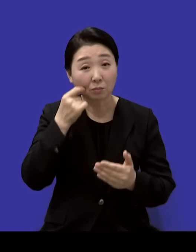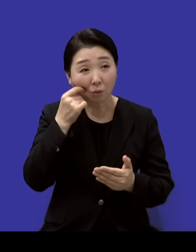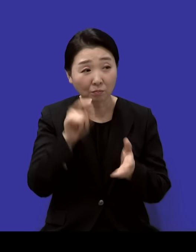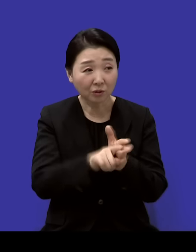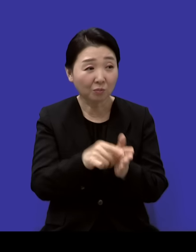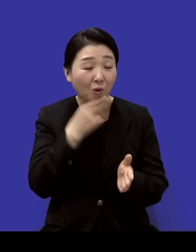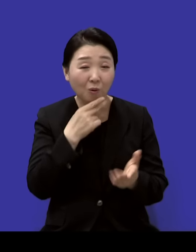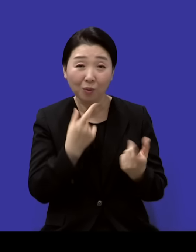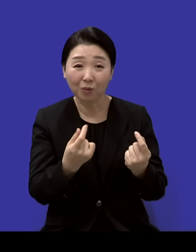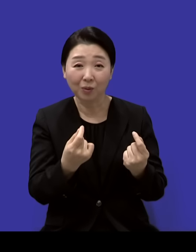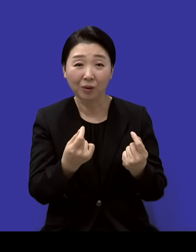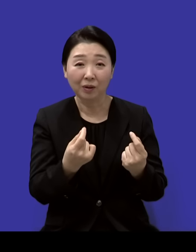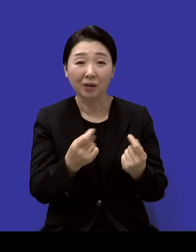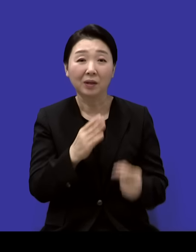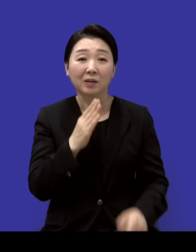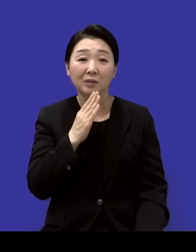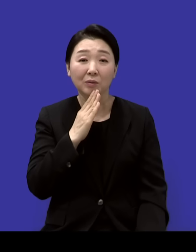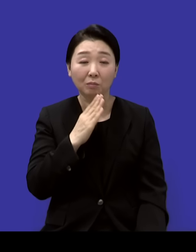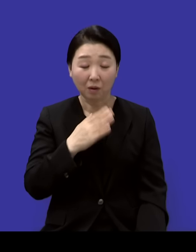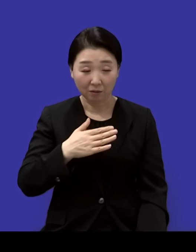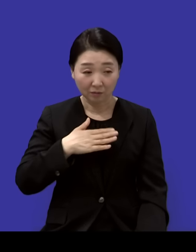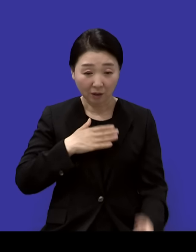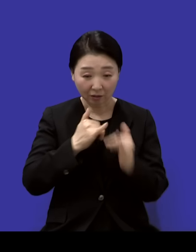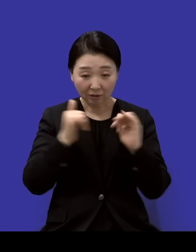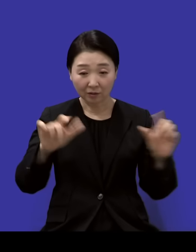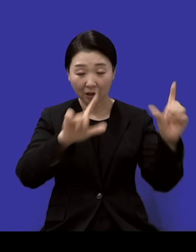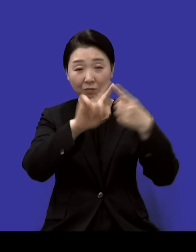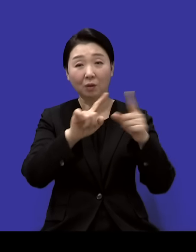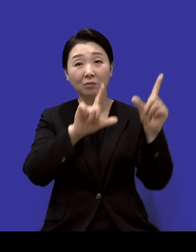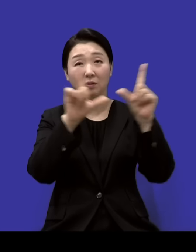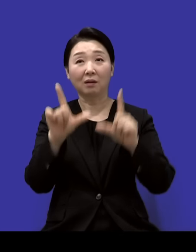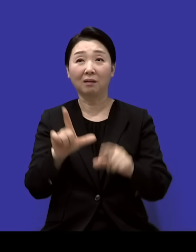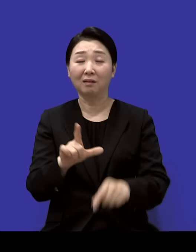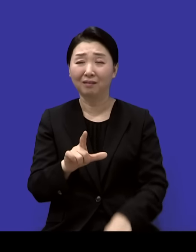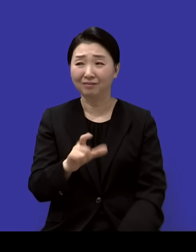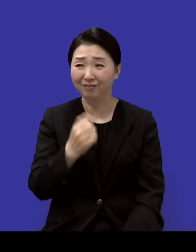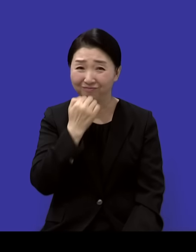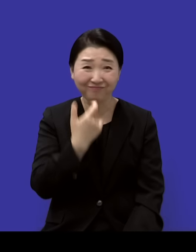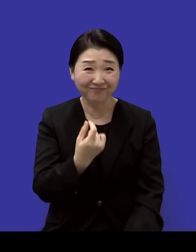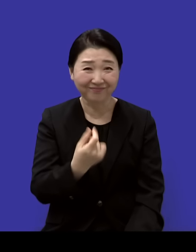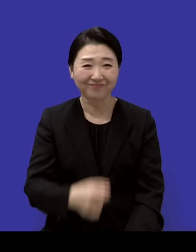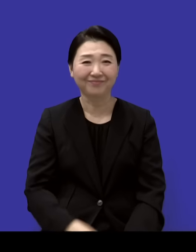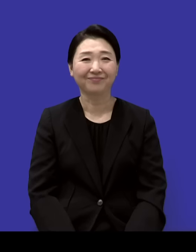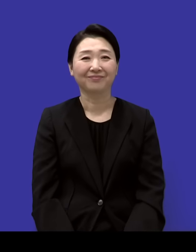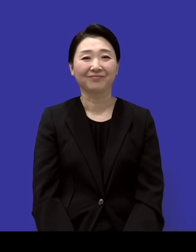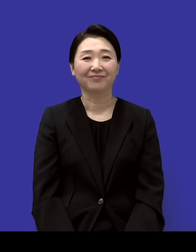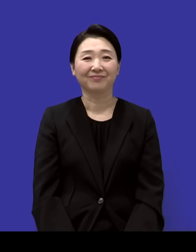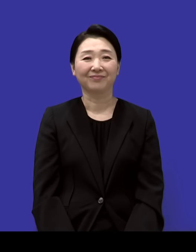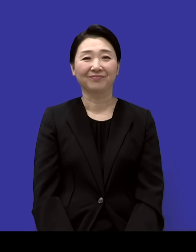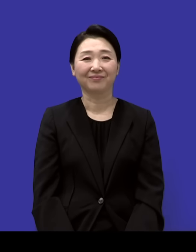없어서 그런 거지. 야. 진짜 이런 이해가 안 되는 사람으로 거지. 산 거예요. 그러니까 예. 얼마나 재수 없어요. 예. 근데 자